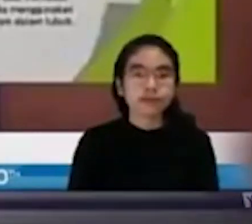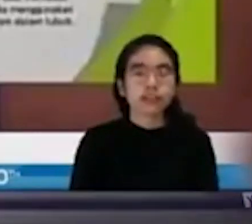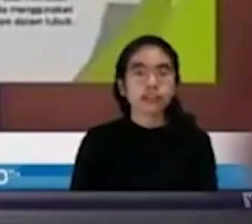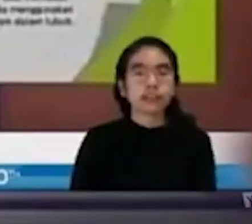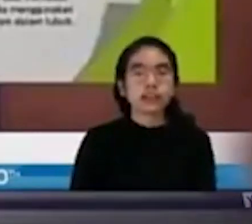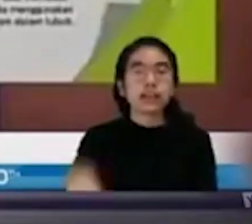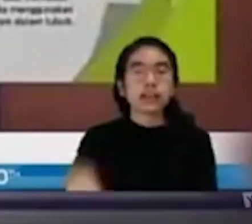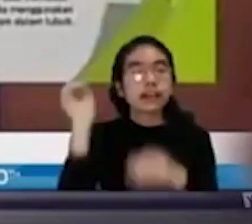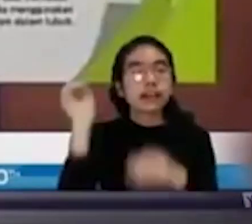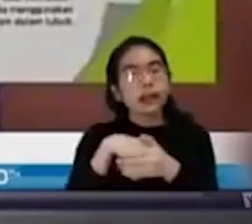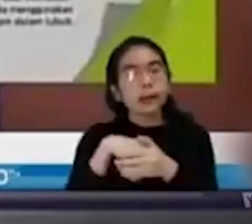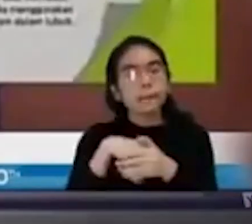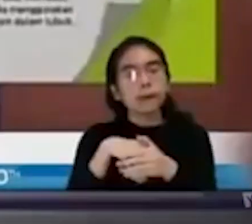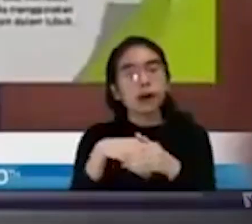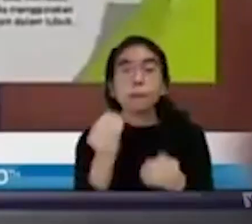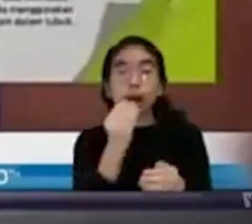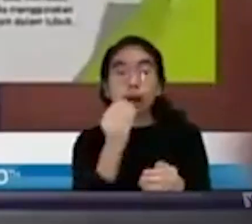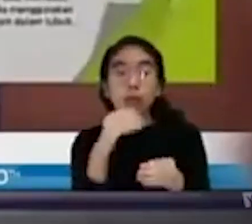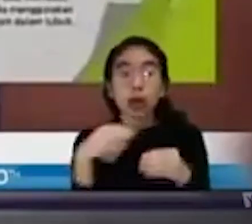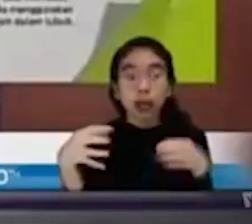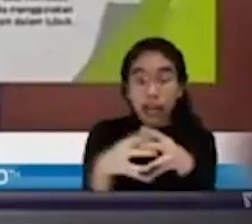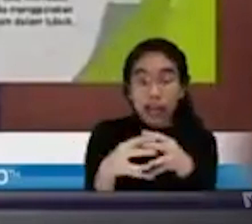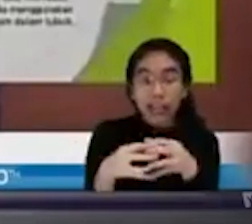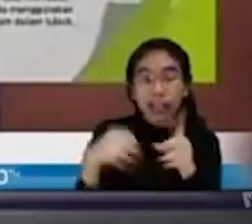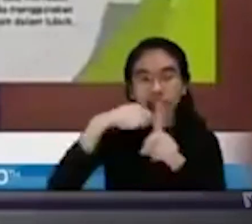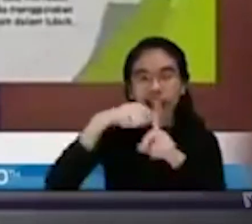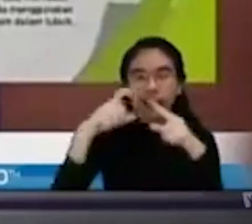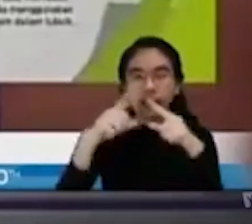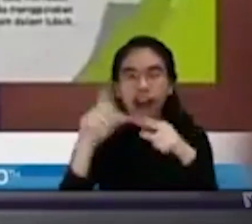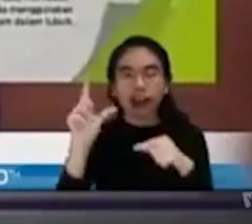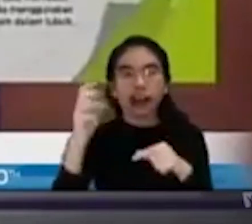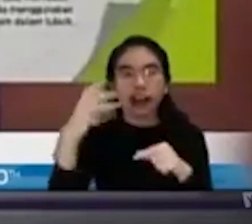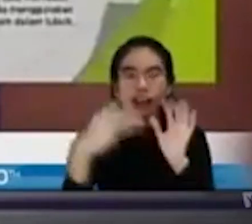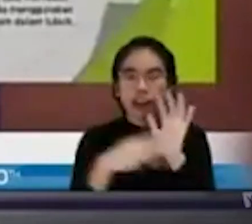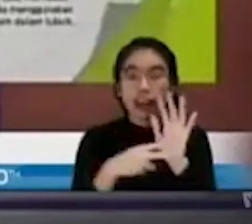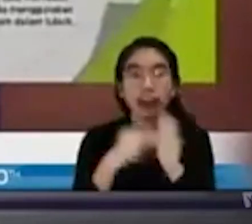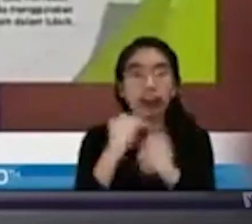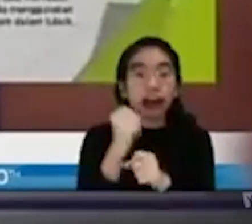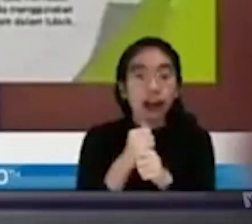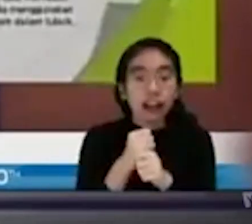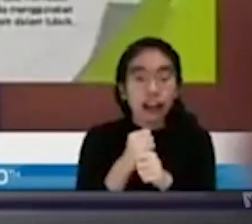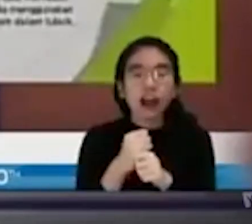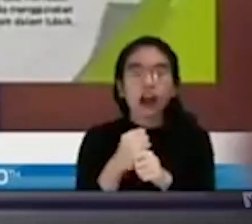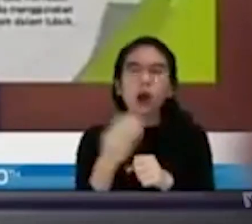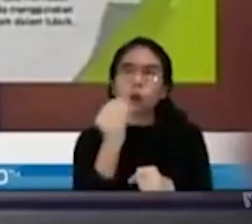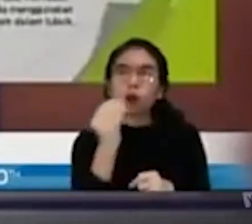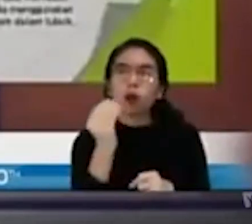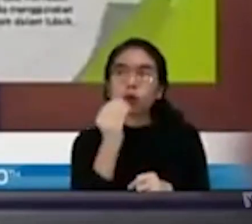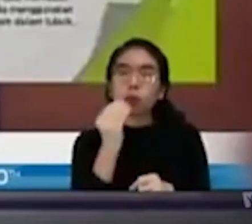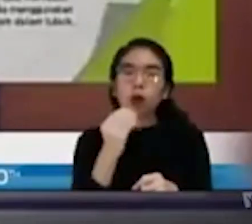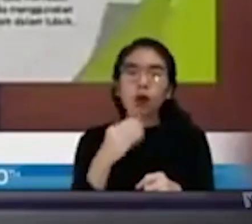daging dalam kemasan, sarden dan bumbu lain yang merupakan makanan olahan. Semuanya dibuat